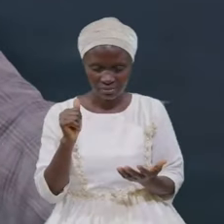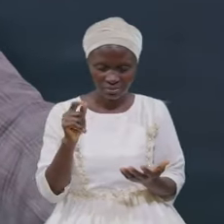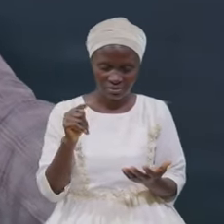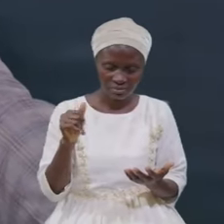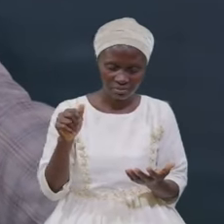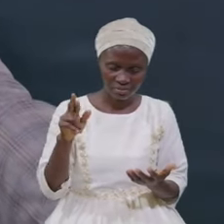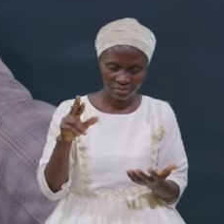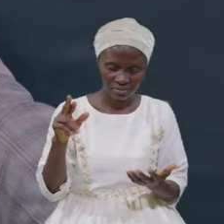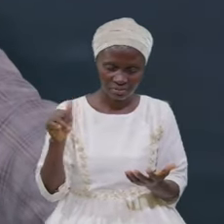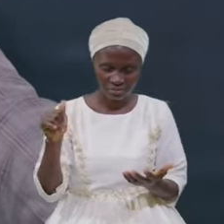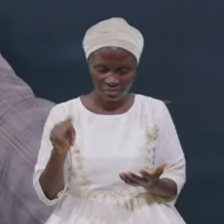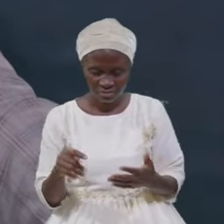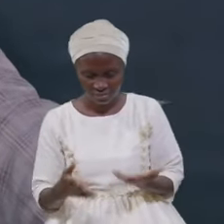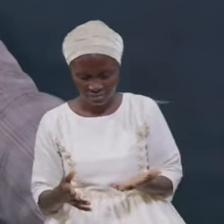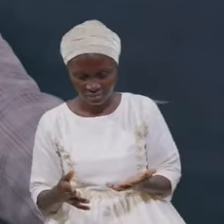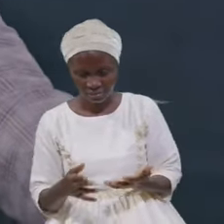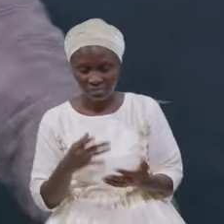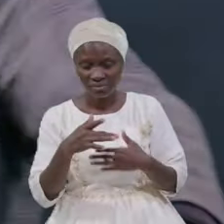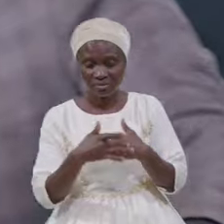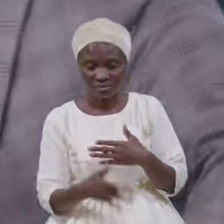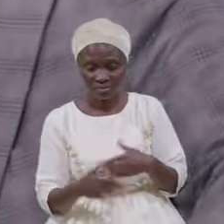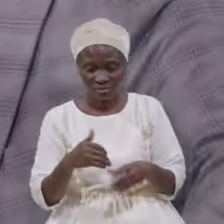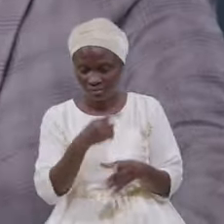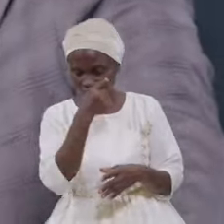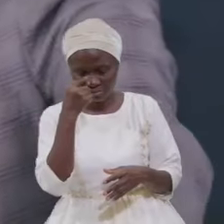le sang dans les yeux. Seigneur, je prie,